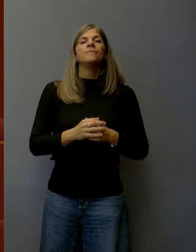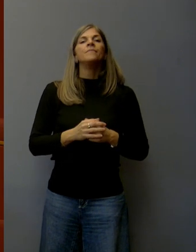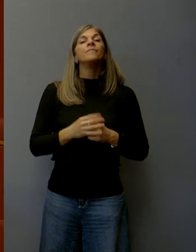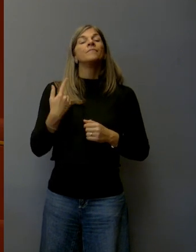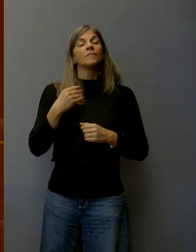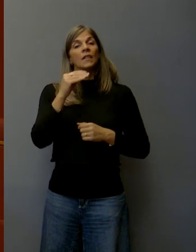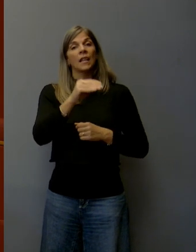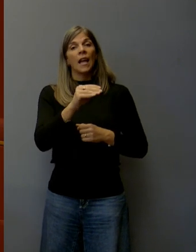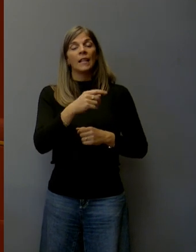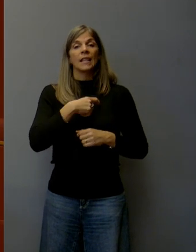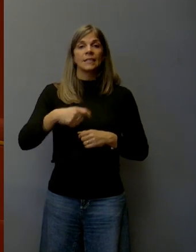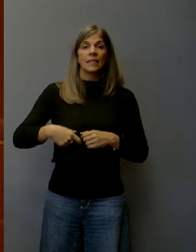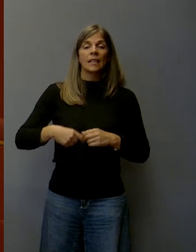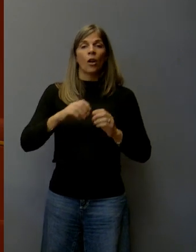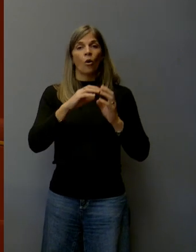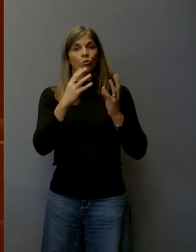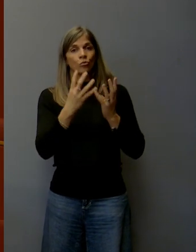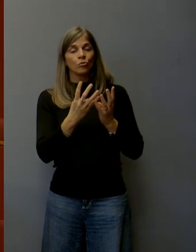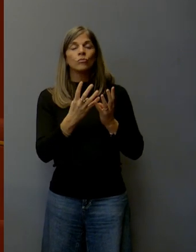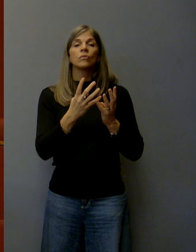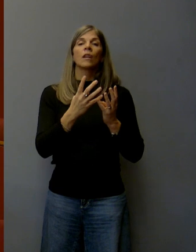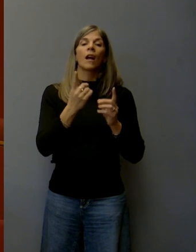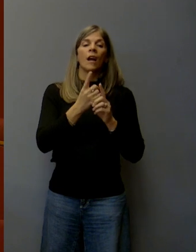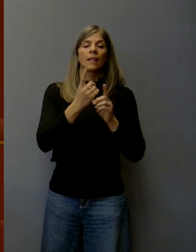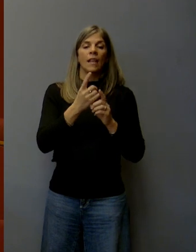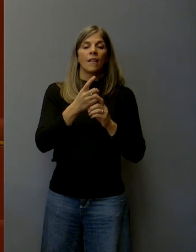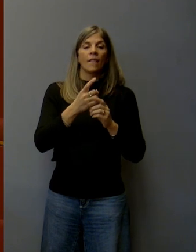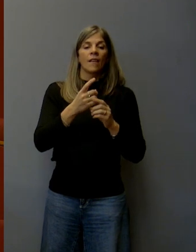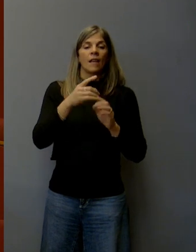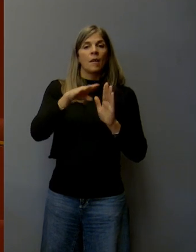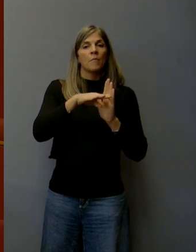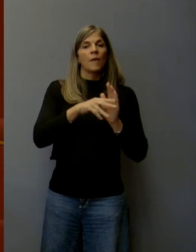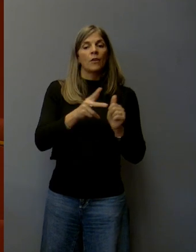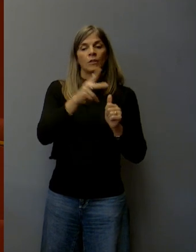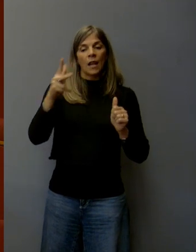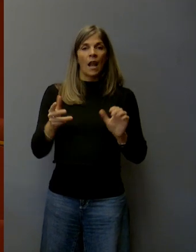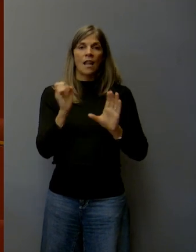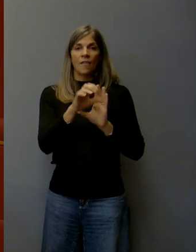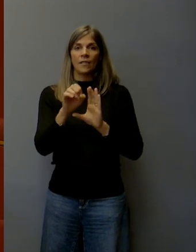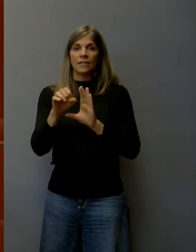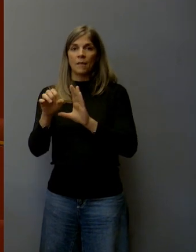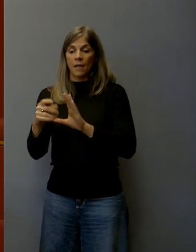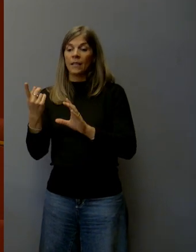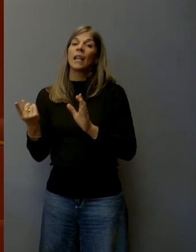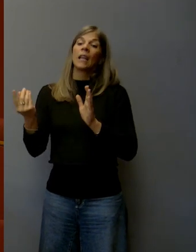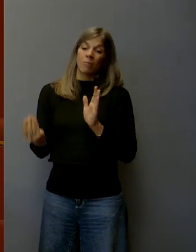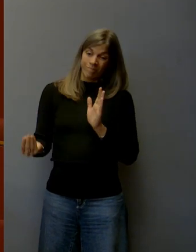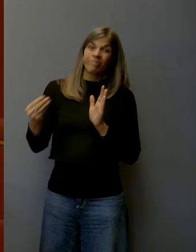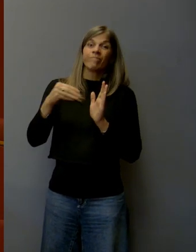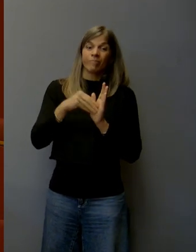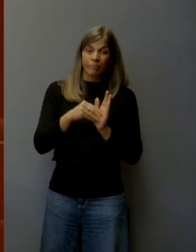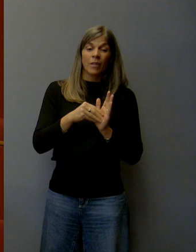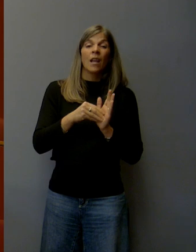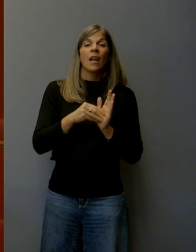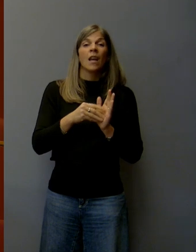si impegna il Sindaco la Giunta da portare le opportune modifiche al Piano Triennale di investimenti reintroducendo la spesa relativa agli interventi